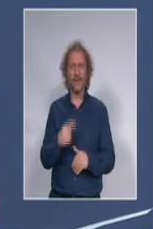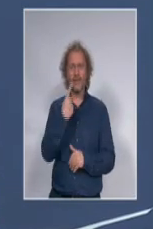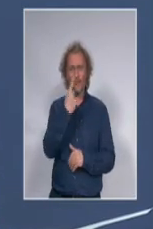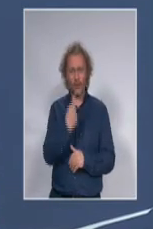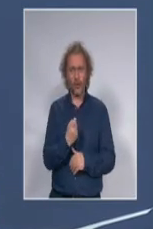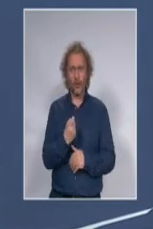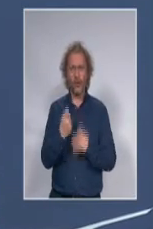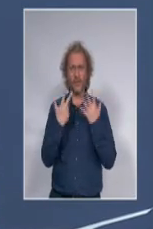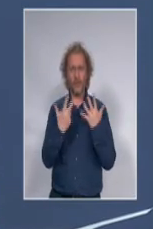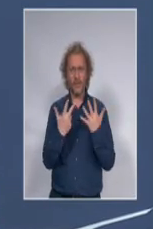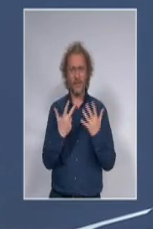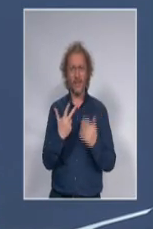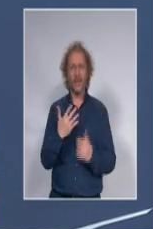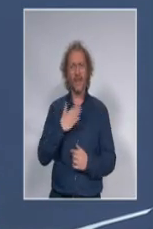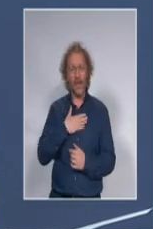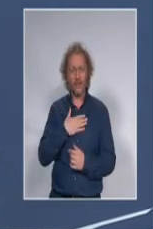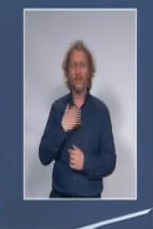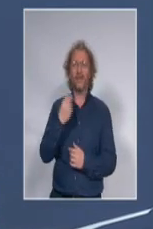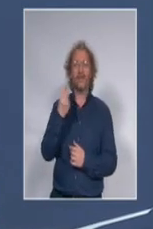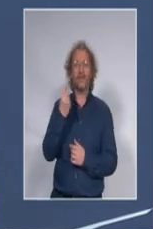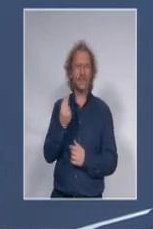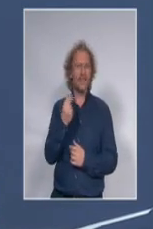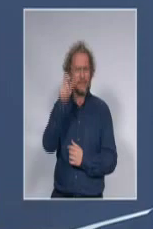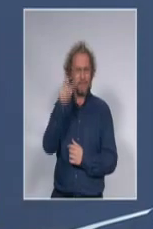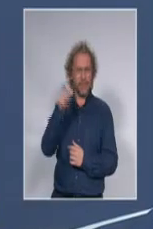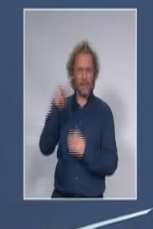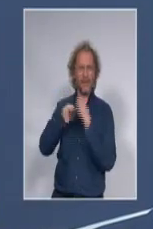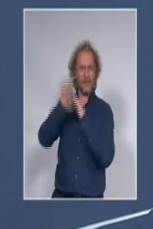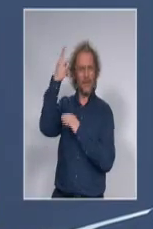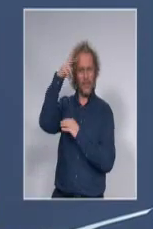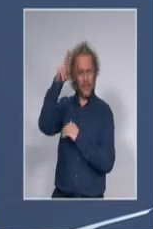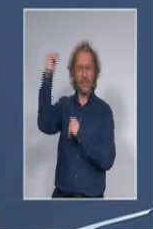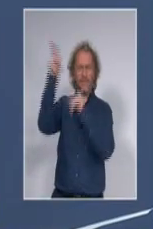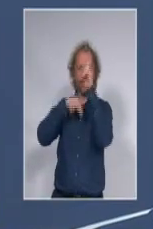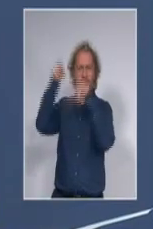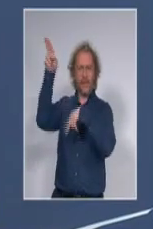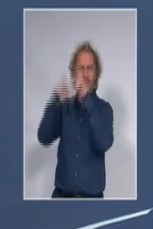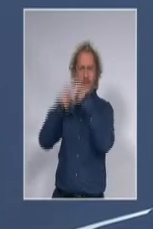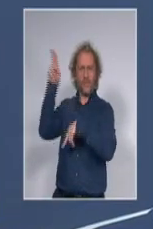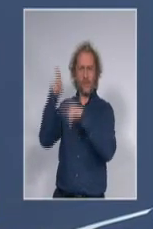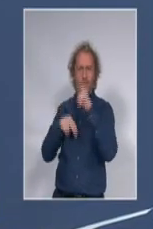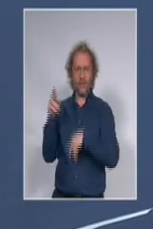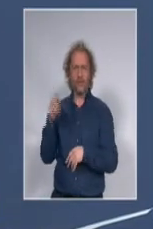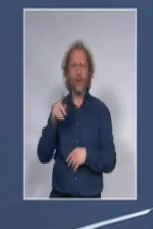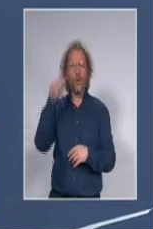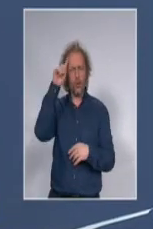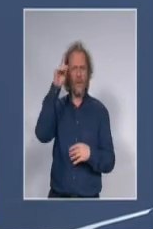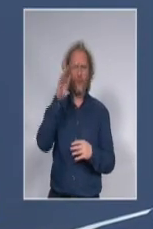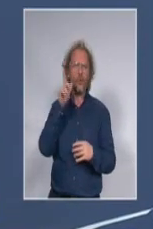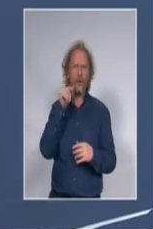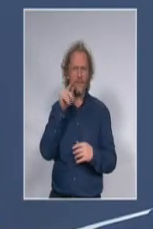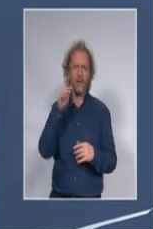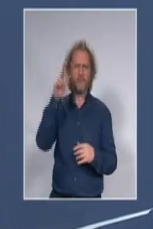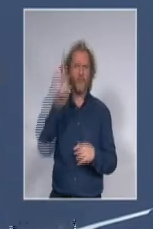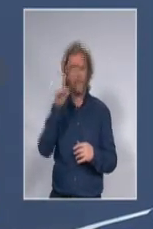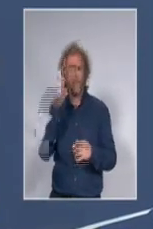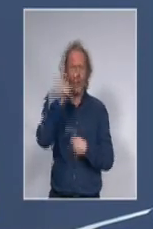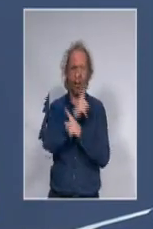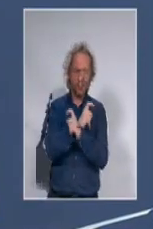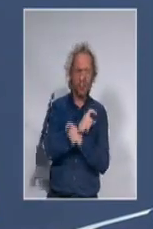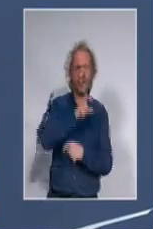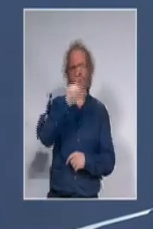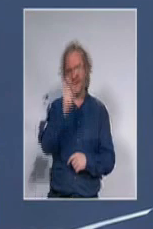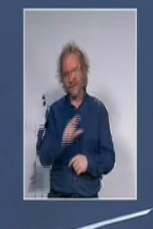71.180 naših državljana, uglavnom sa područja Nemačke, Austrije, Italije i Francuske, kad kažem